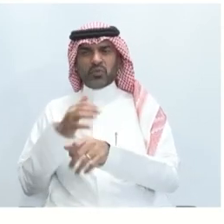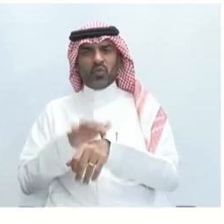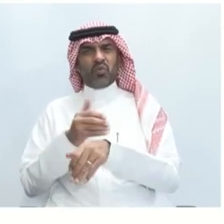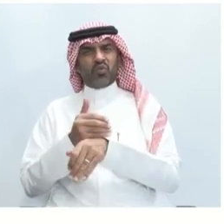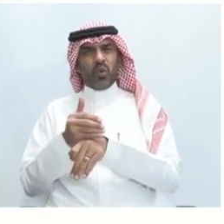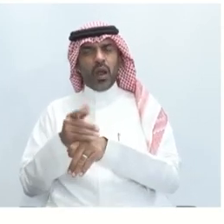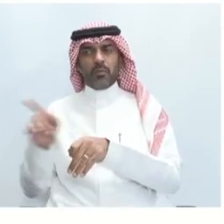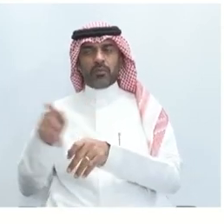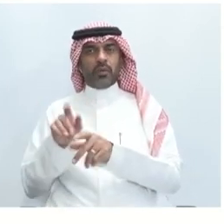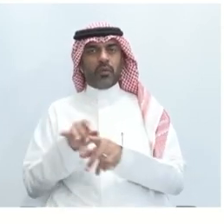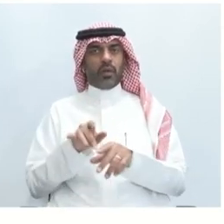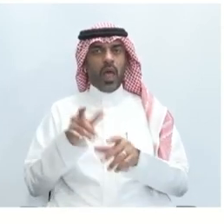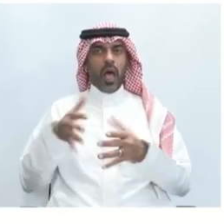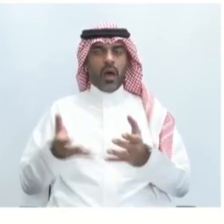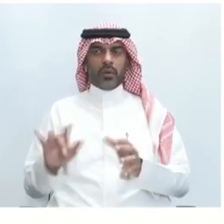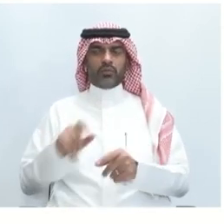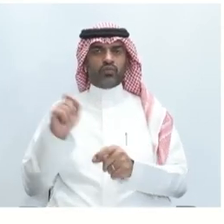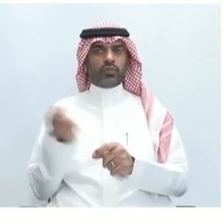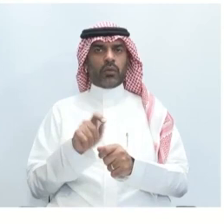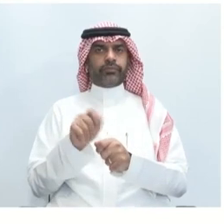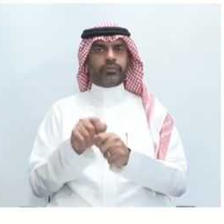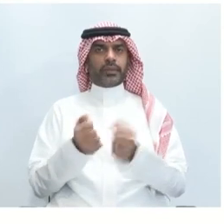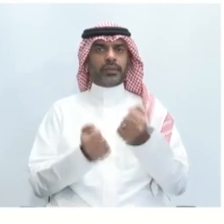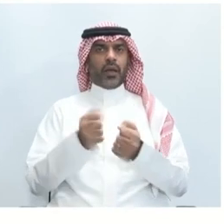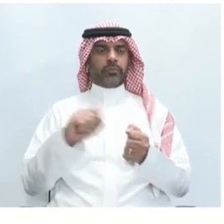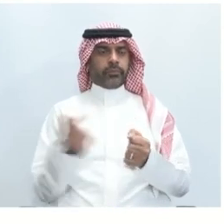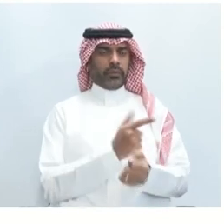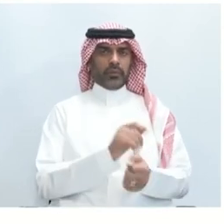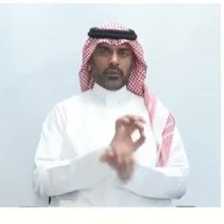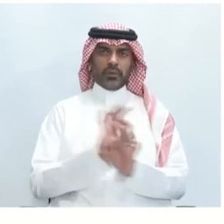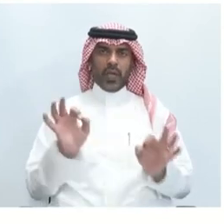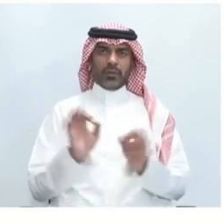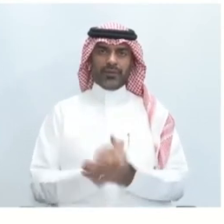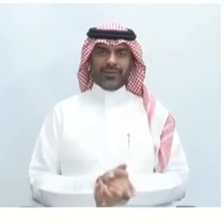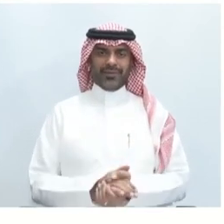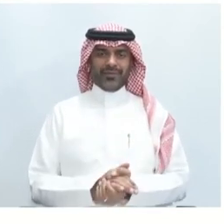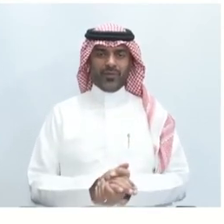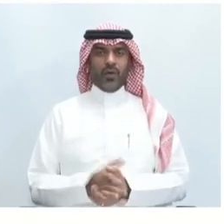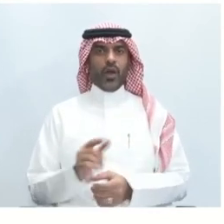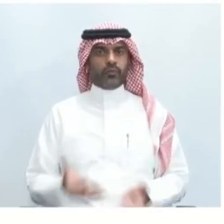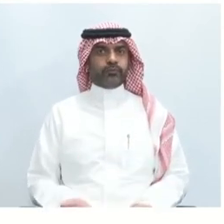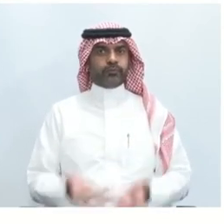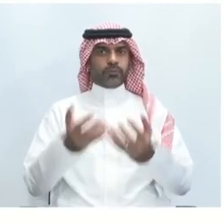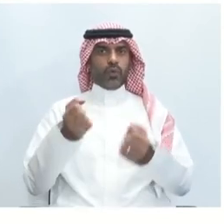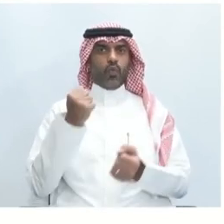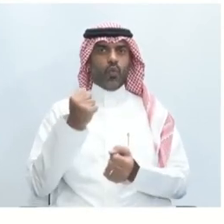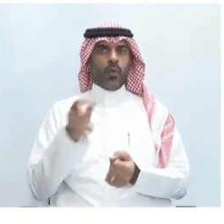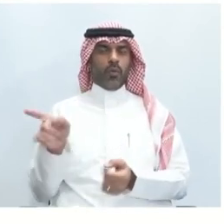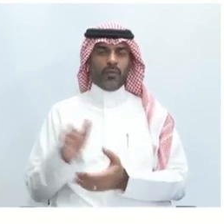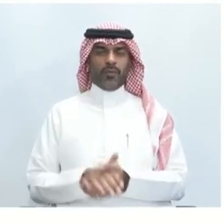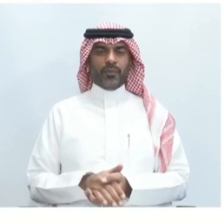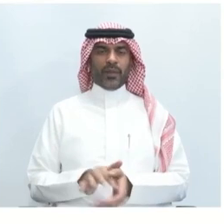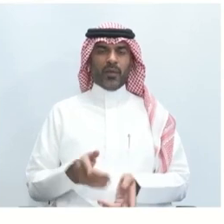الروبوتات هذه تستطيع ان تقوم برفع الاوزان الثقيله جدا طيب ما نوع هذا